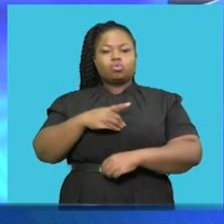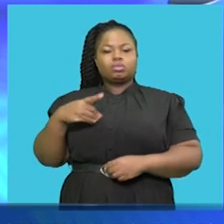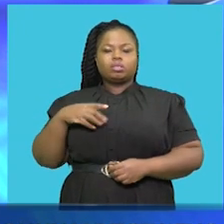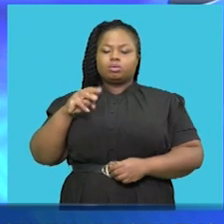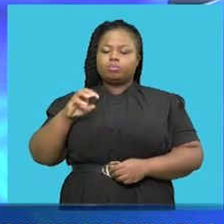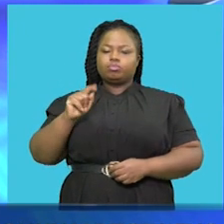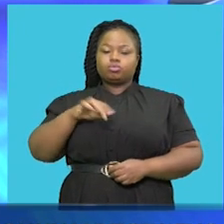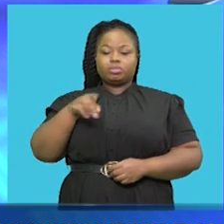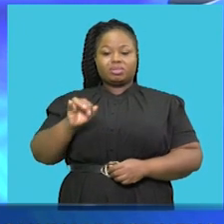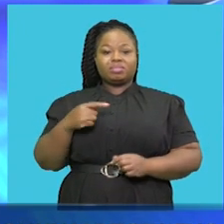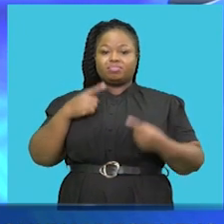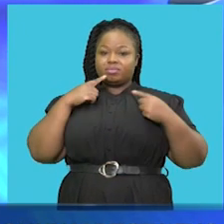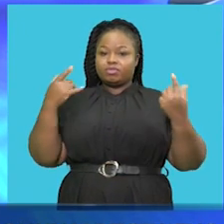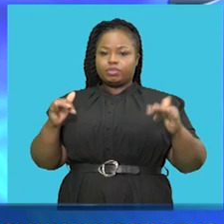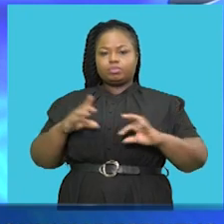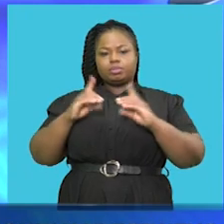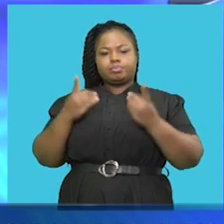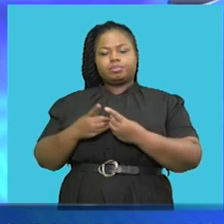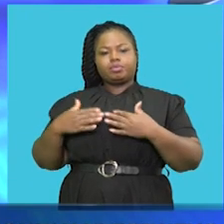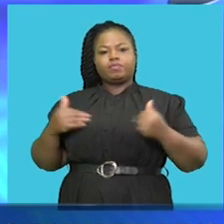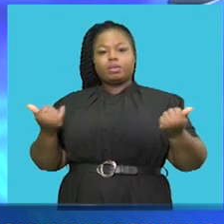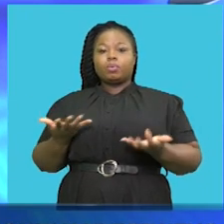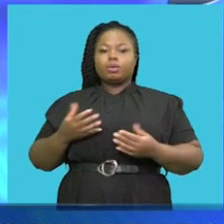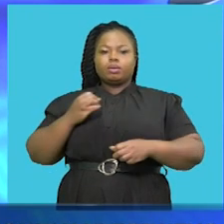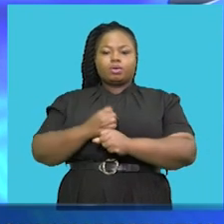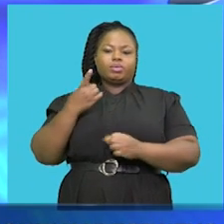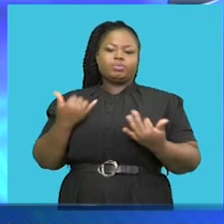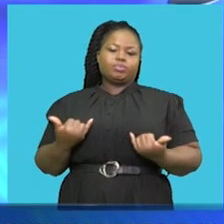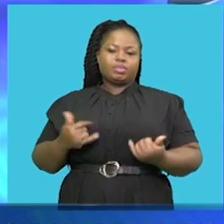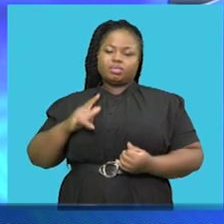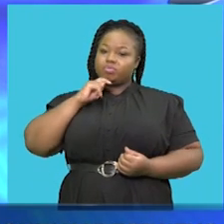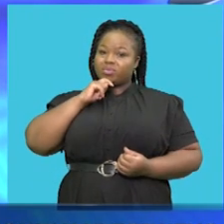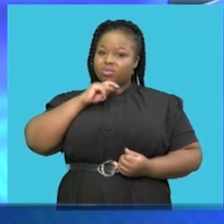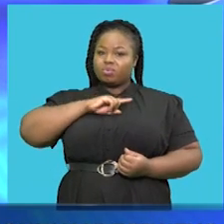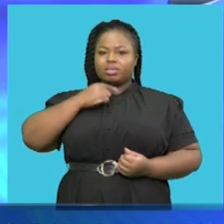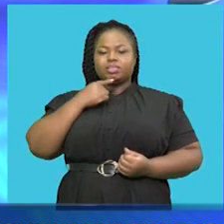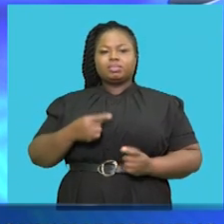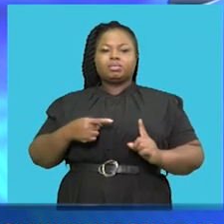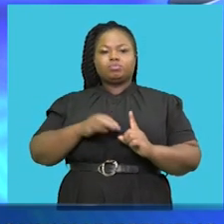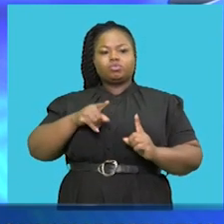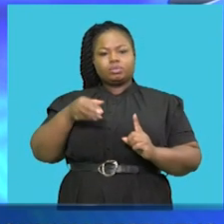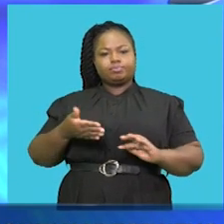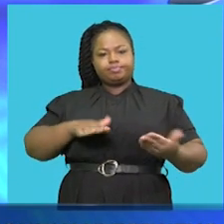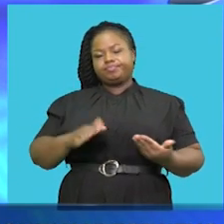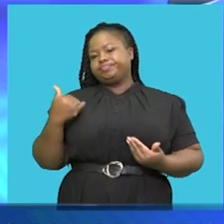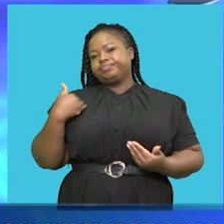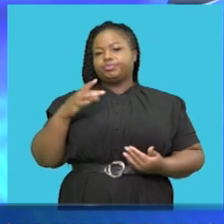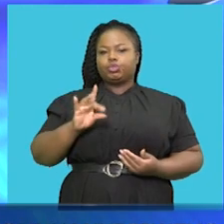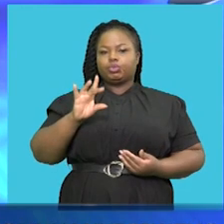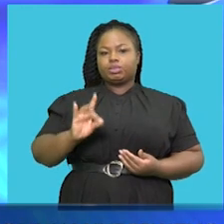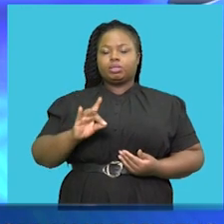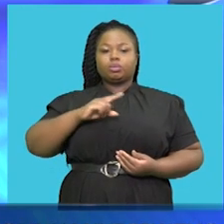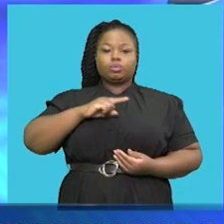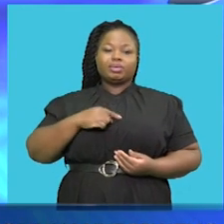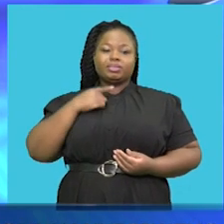mtunzi Okukunonu eli sebele ze mpidula sehauti ni bucheni bana mtlanje li sicholisit utwecha mtunzi upupengule sbini Loka